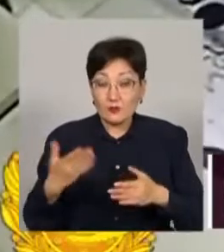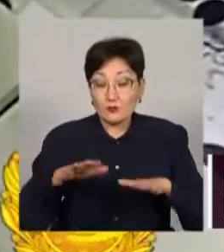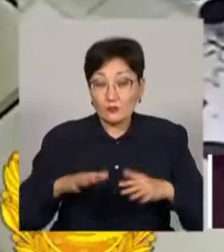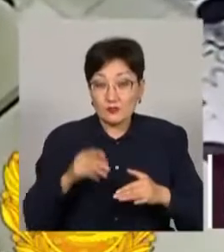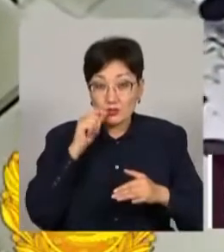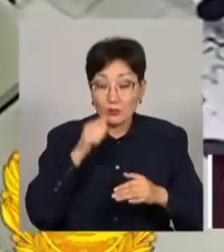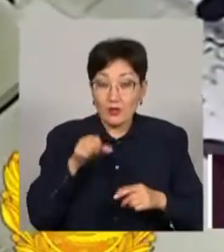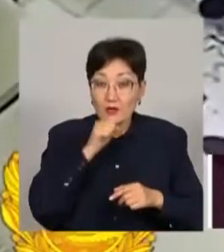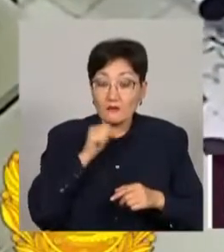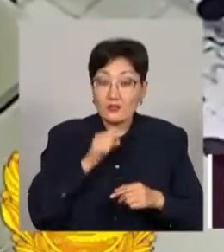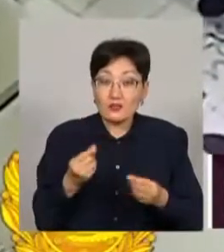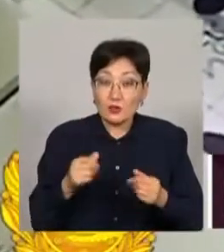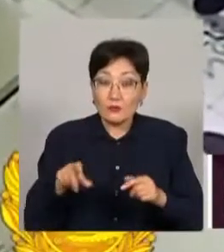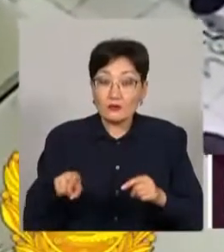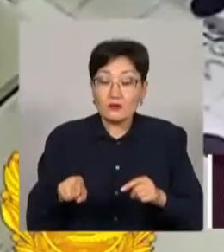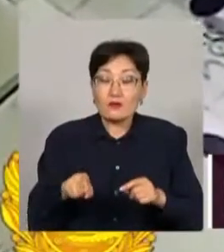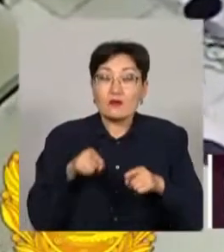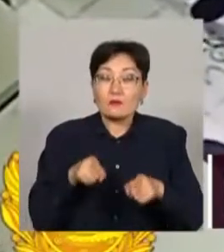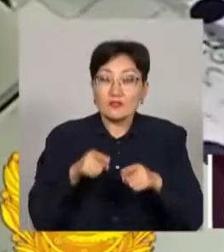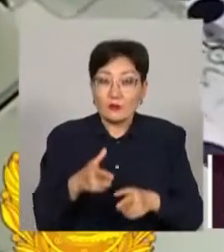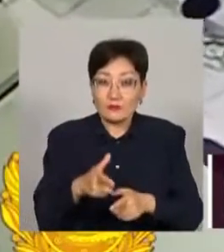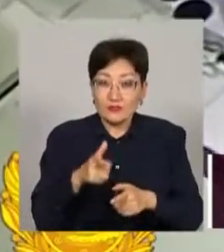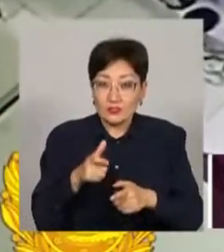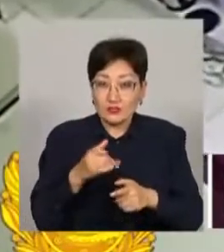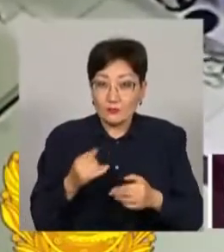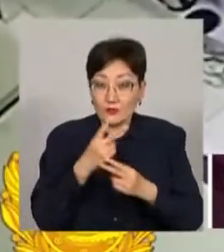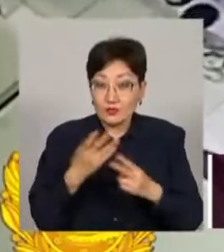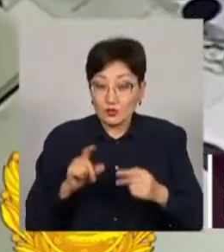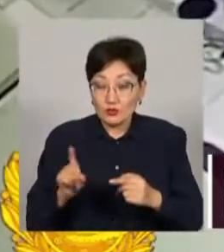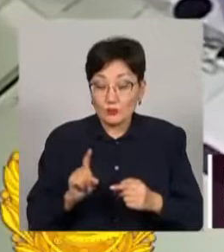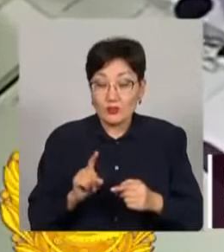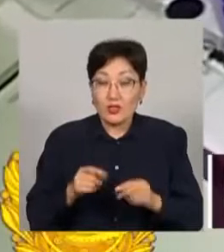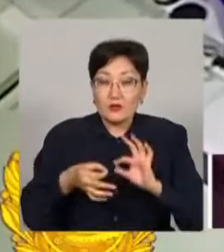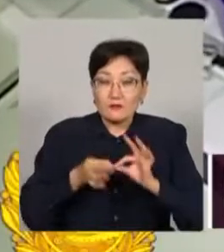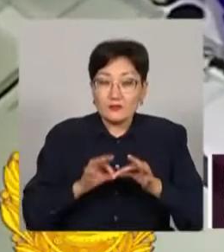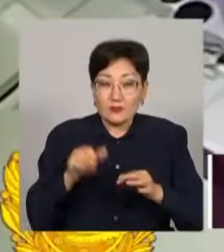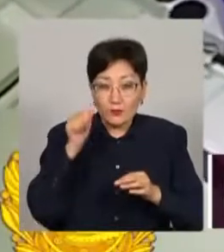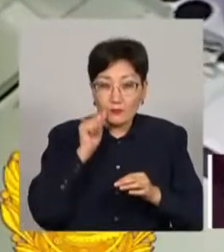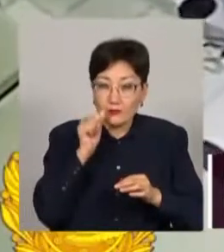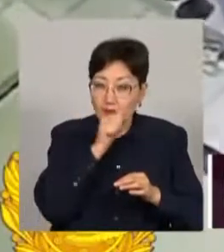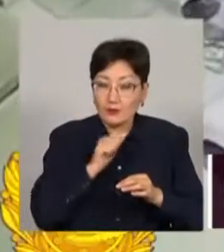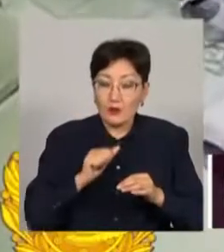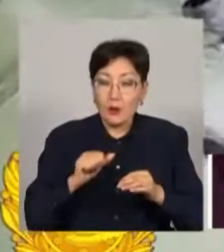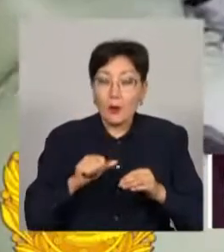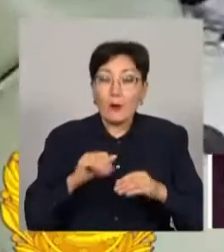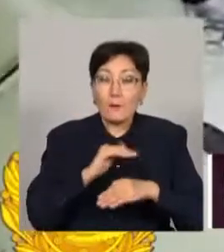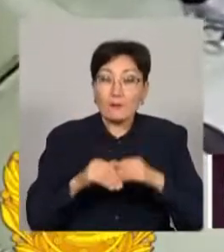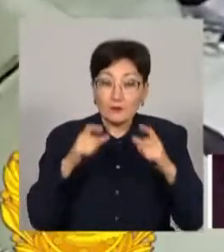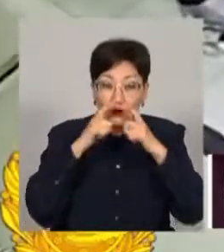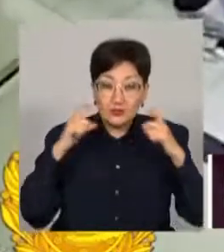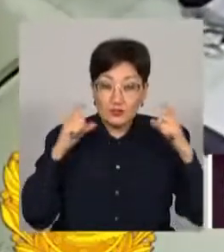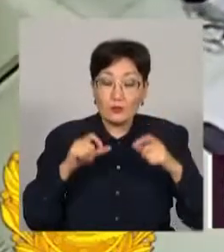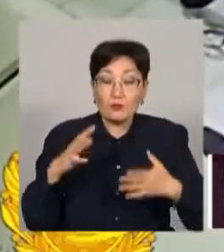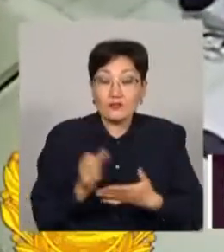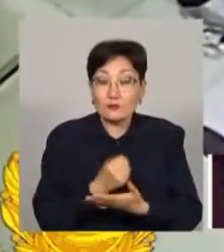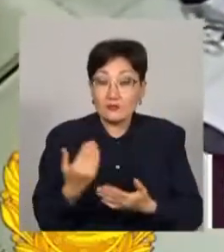мужчина похищал выручку, угрожая кассиру пистолетом. Несмотря на то, что он тщательно скрывал лицо под маской, стражам порядка